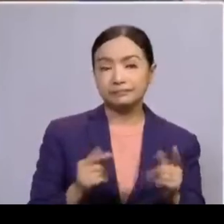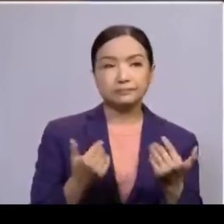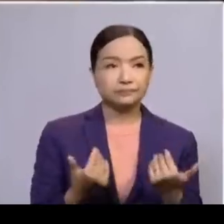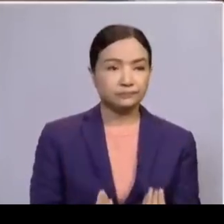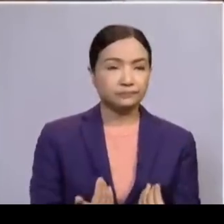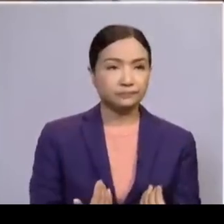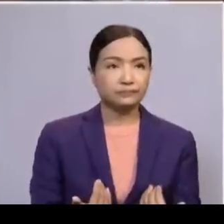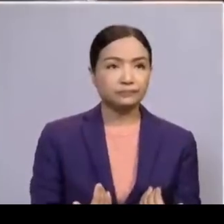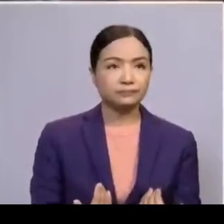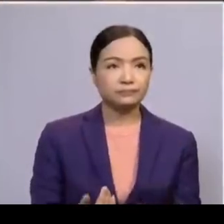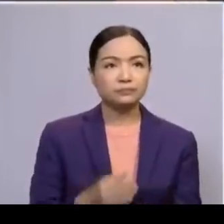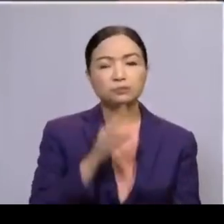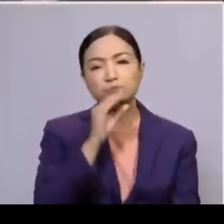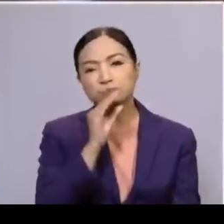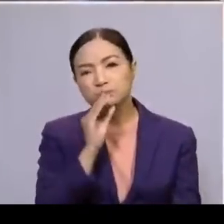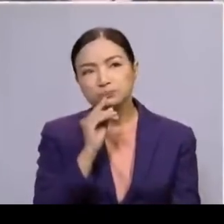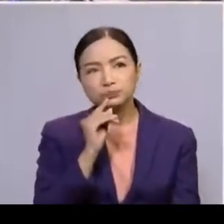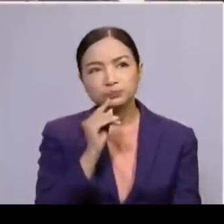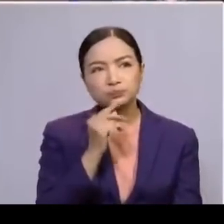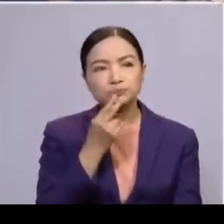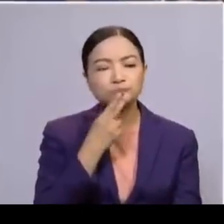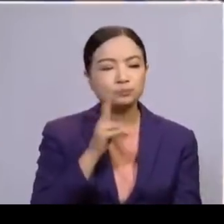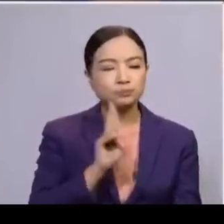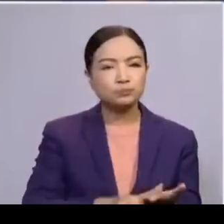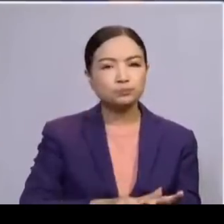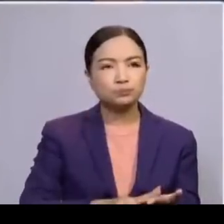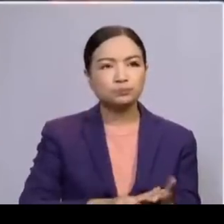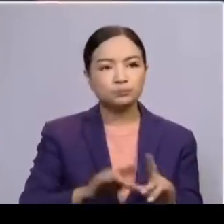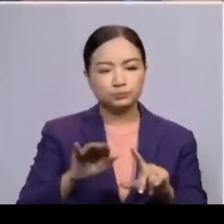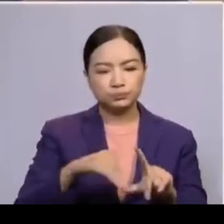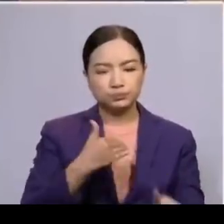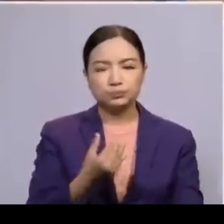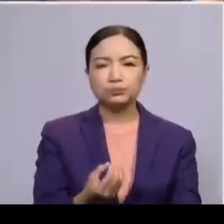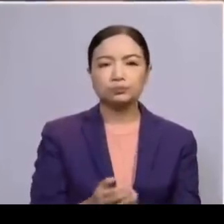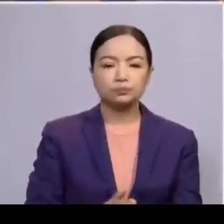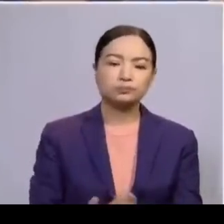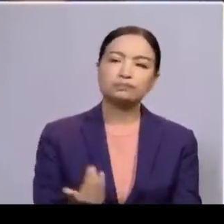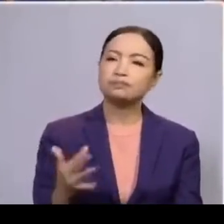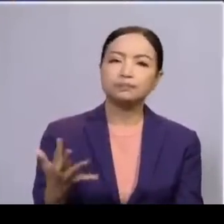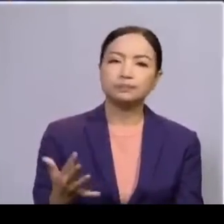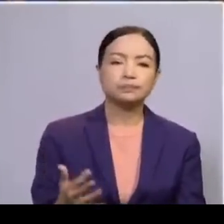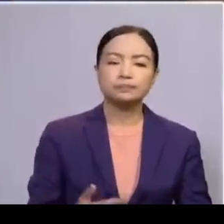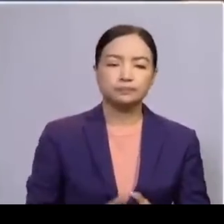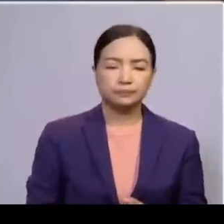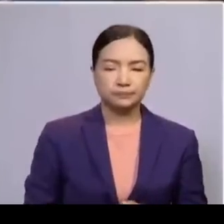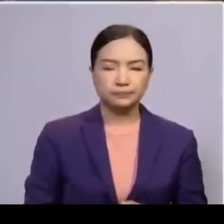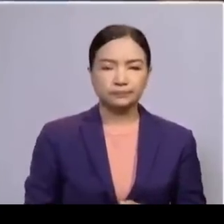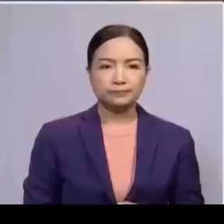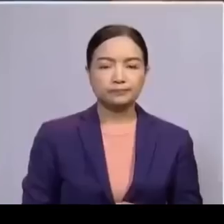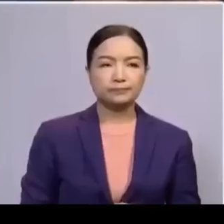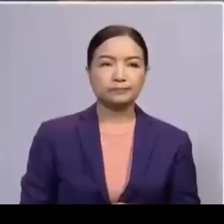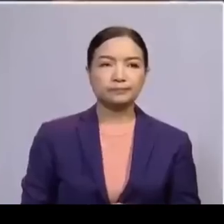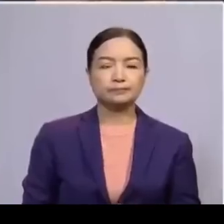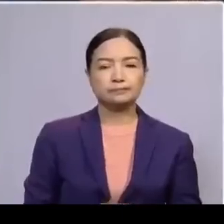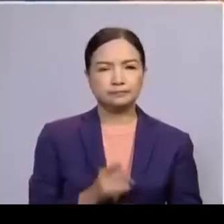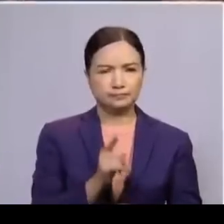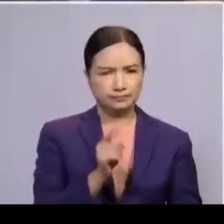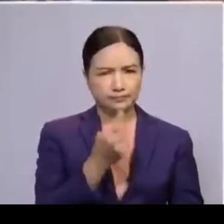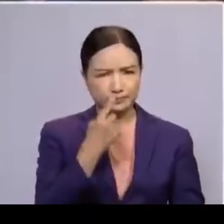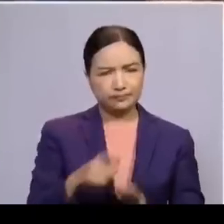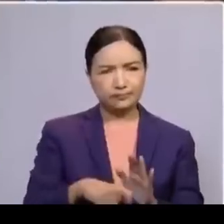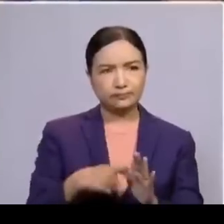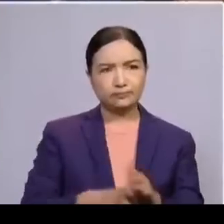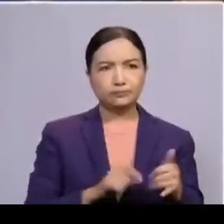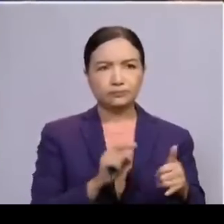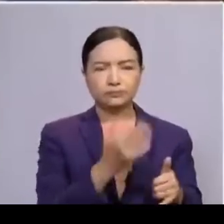เพียงแค่คำพูดยังไม่ได้มีการส่งหนังสือแบบเป็นทางการแจ้งเข้ามานะครับซึ่งทางพันตำรวจเอกก็บอกว่าจะต้องดูเหตุผล